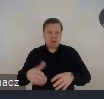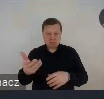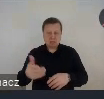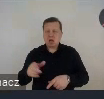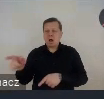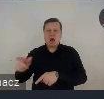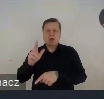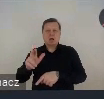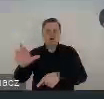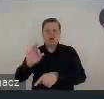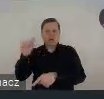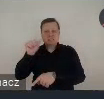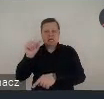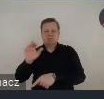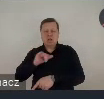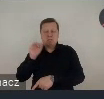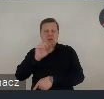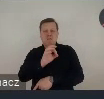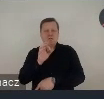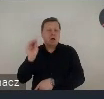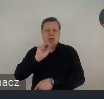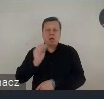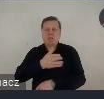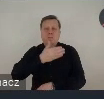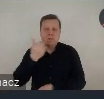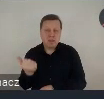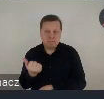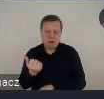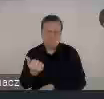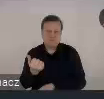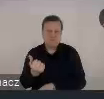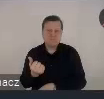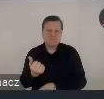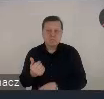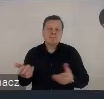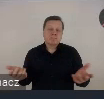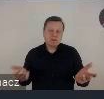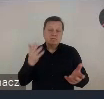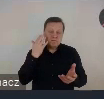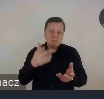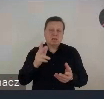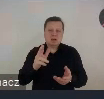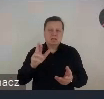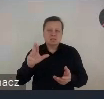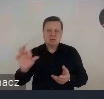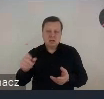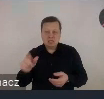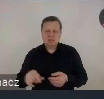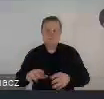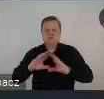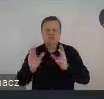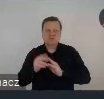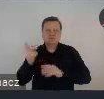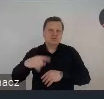jeszcze nie figuruje w Krajowym Rejestrze Sądowym. To jest o tyle ważne, że po prostu Krajowy Rejestr Sądowy jest to rejestr, w którym wszystkie